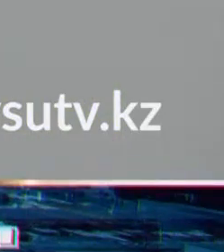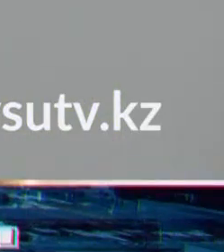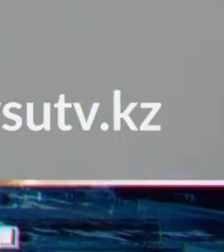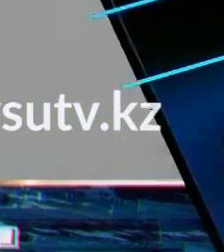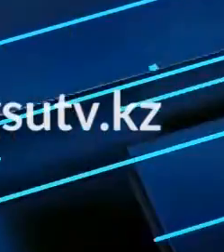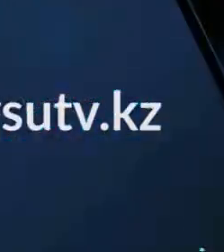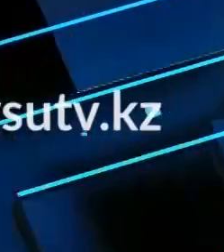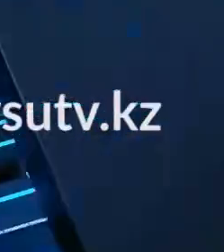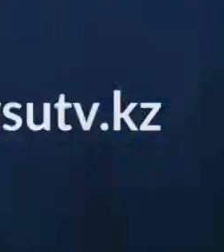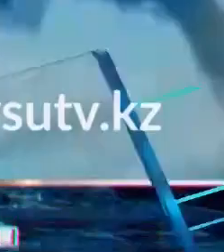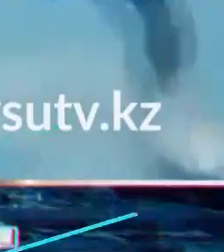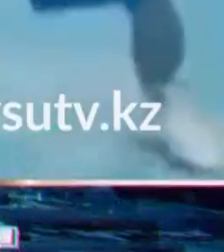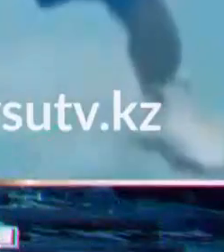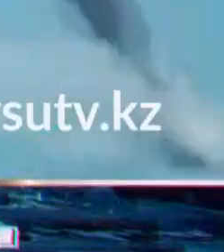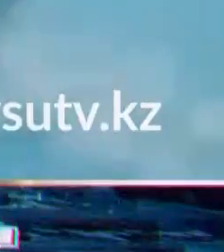области.